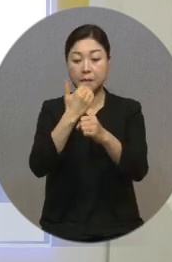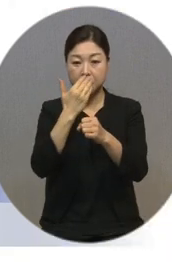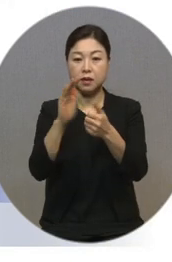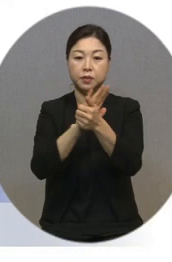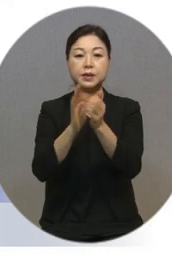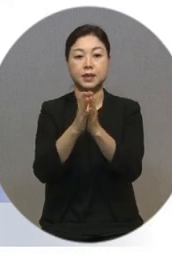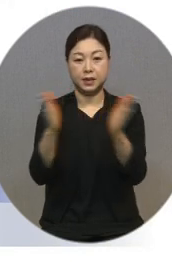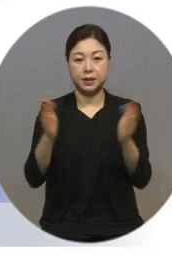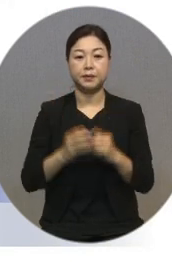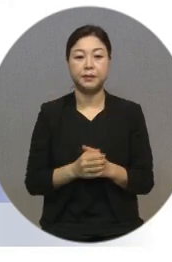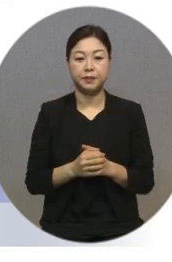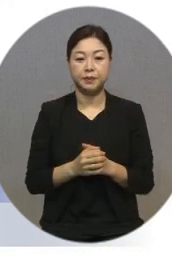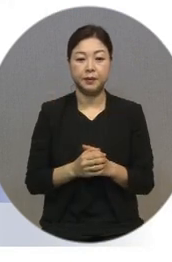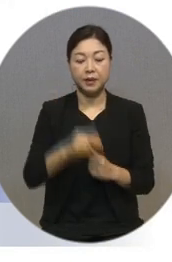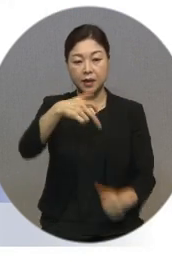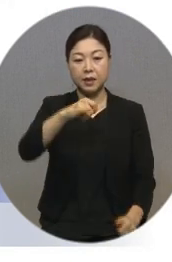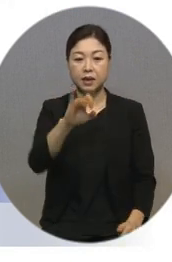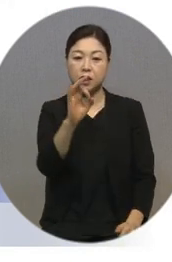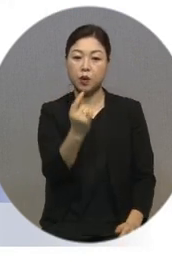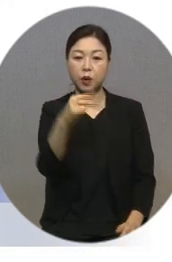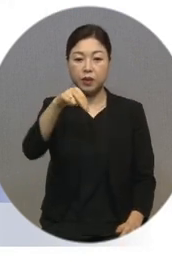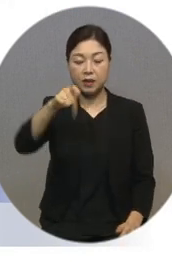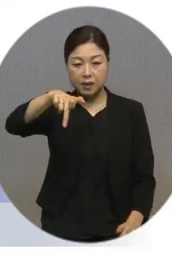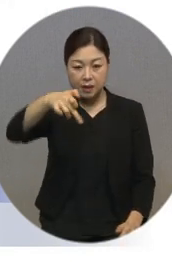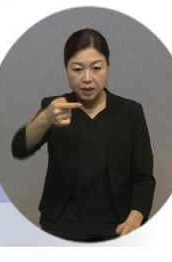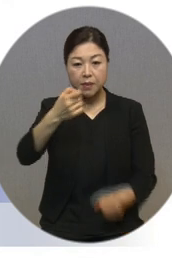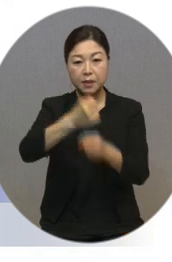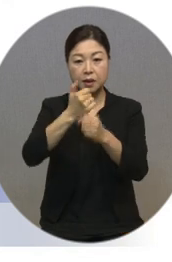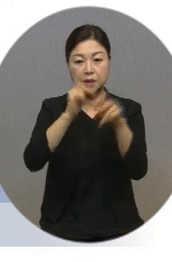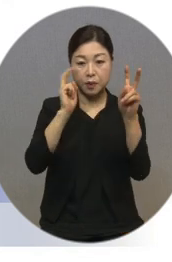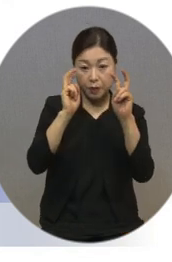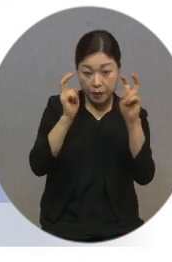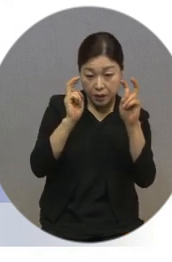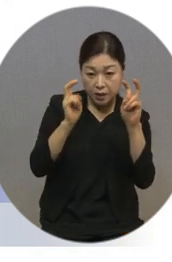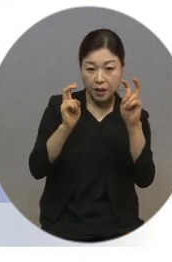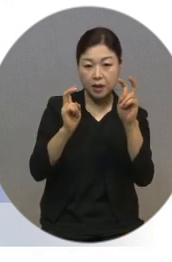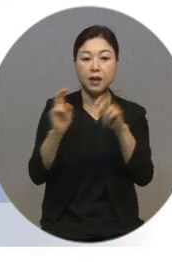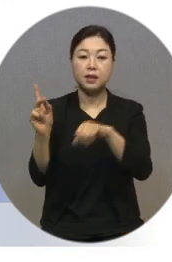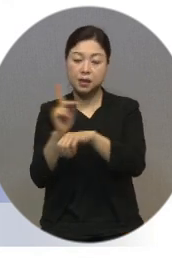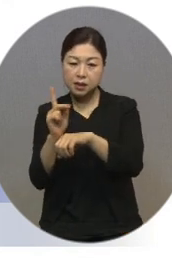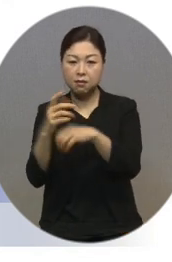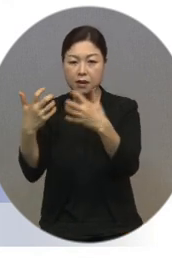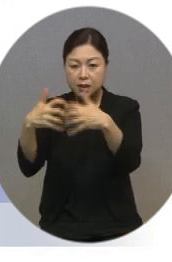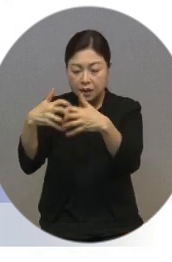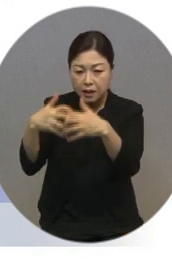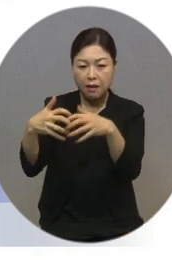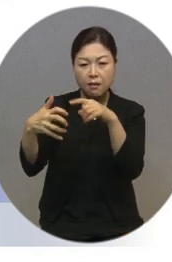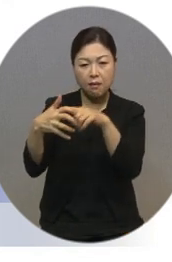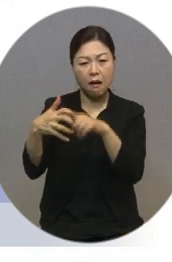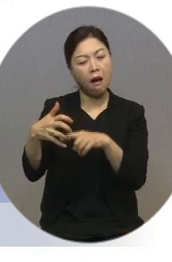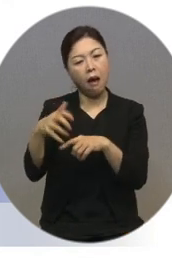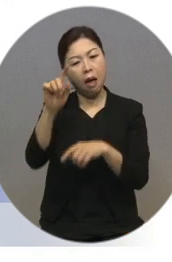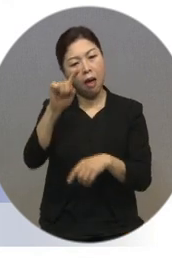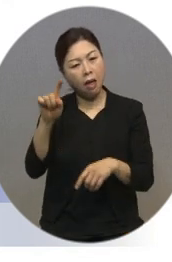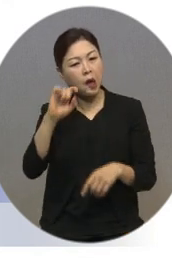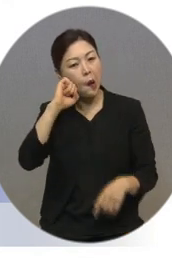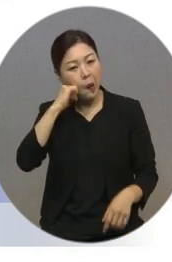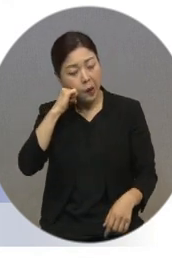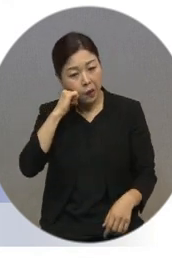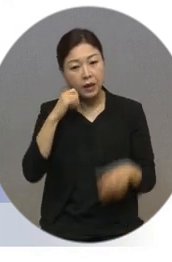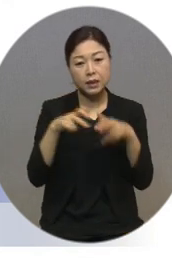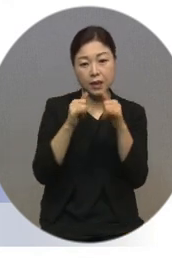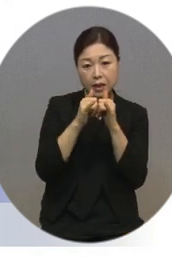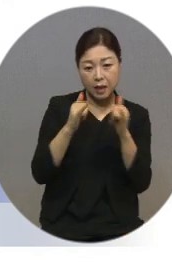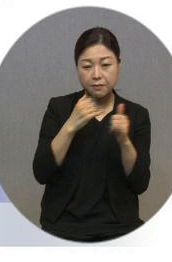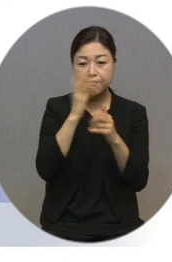시작합니다 그동 스크 개발 제조사는 디지털 기기 이용에 상대적으로 취약한 장애인이나 고령층